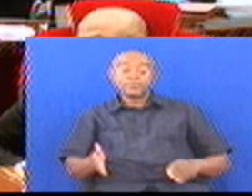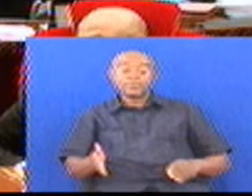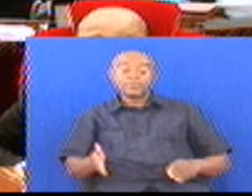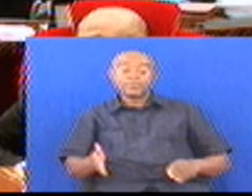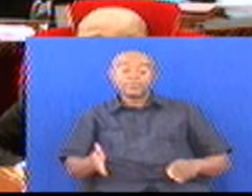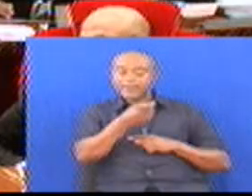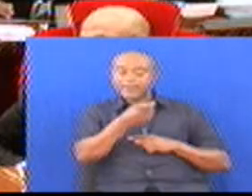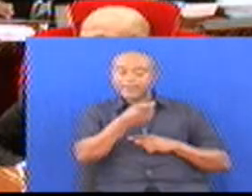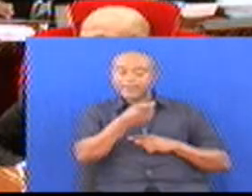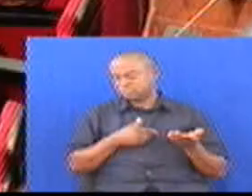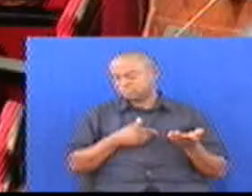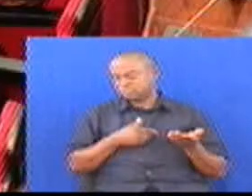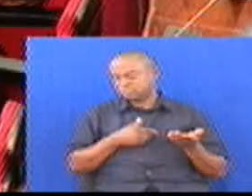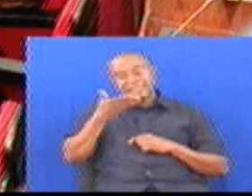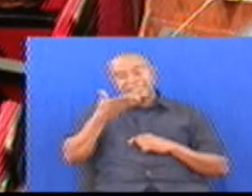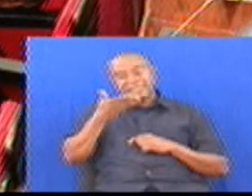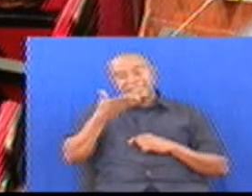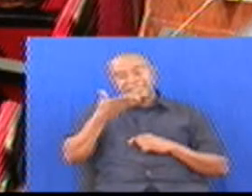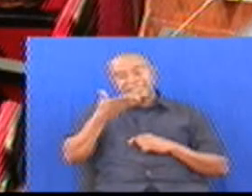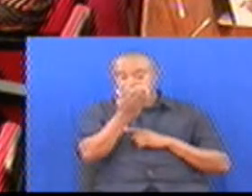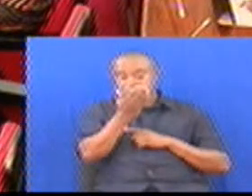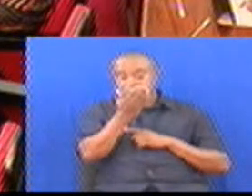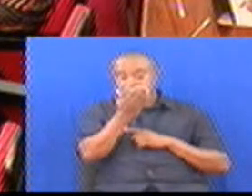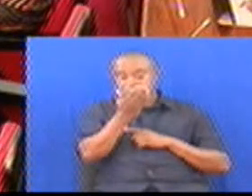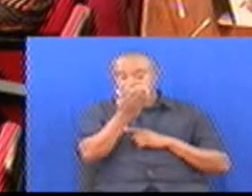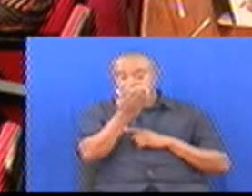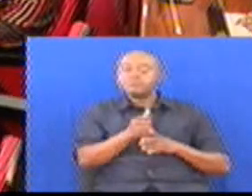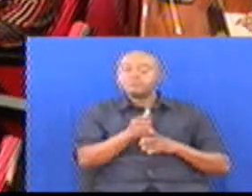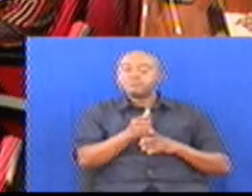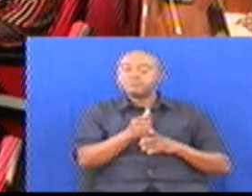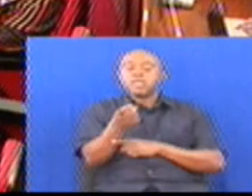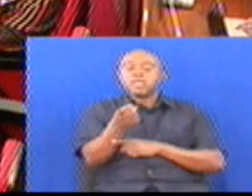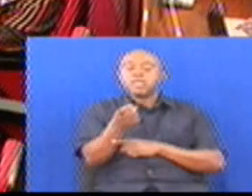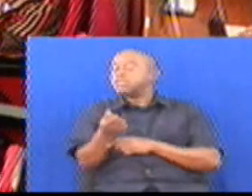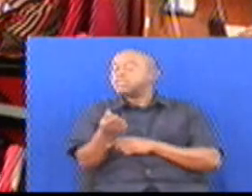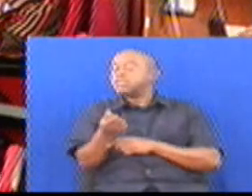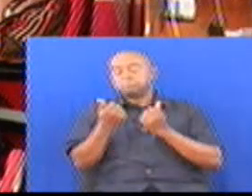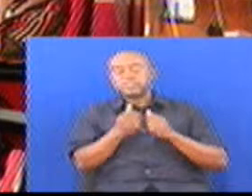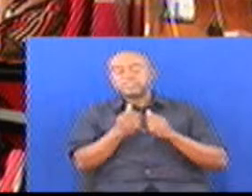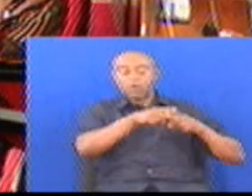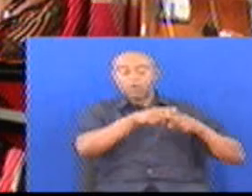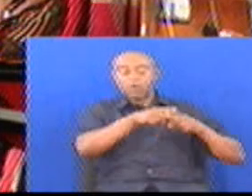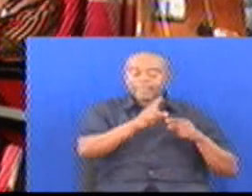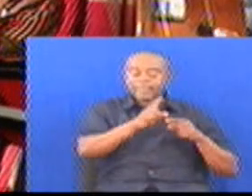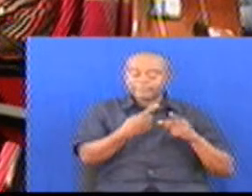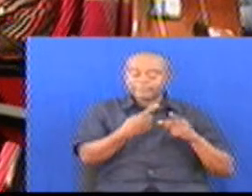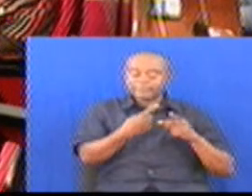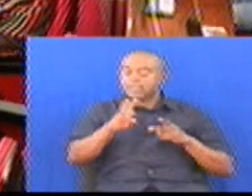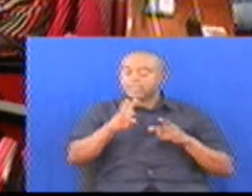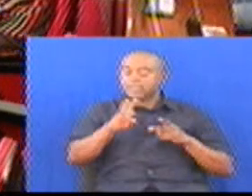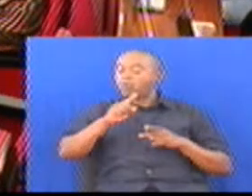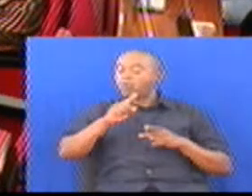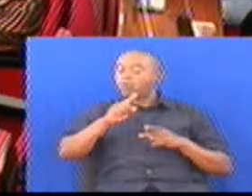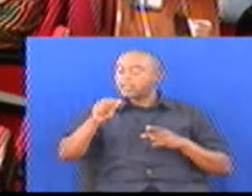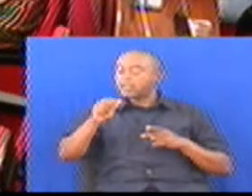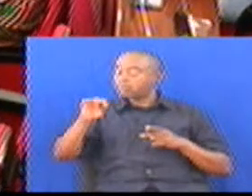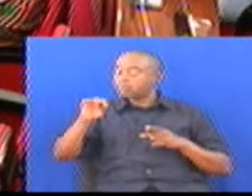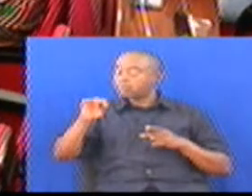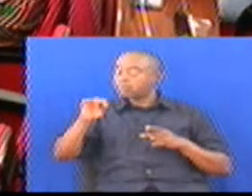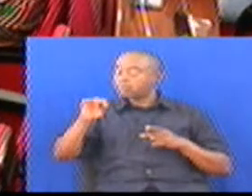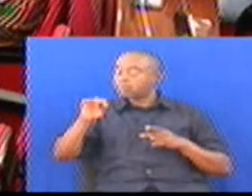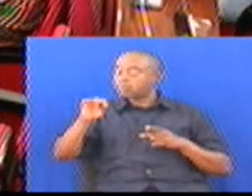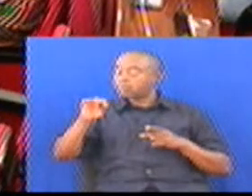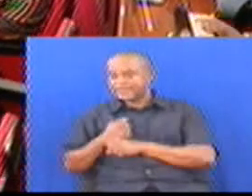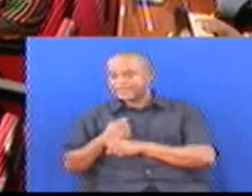Spika, serikali ya awamu ya tano imeendelea kulipa madai ya wakandarasi, wazabuni, watoa huduma na watumishi. Tangu